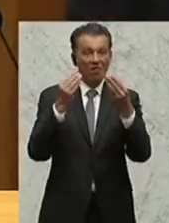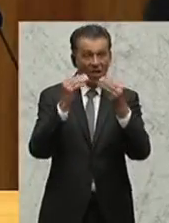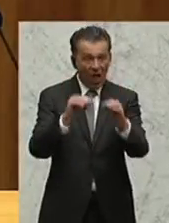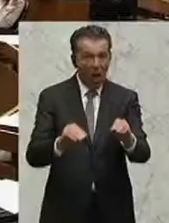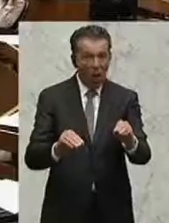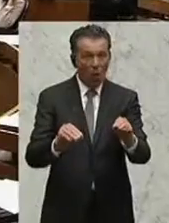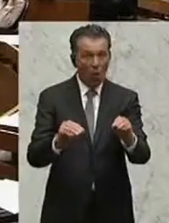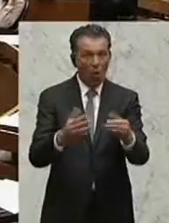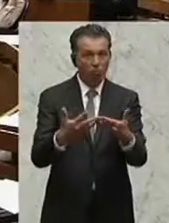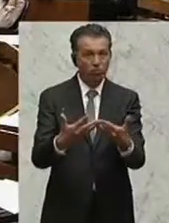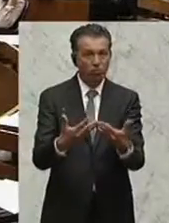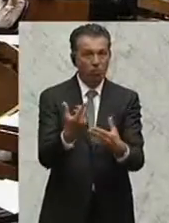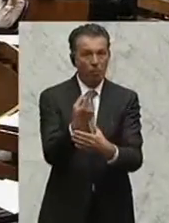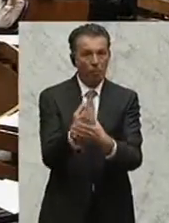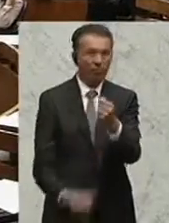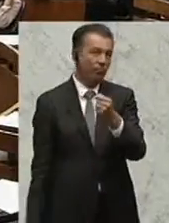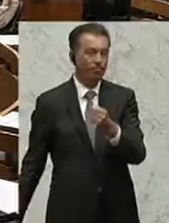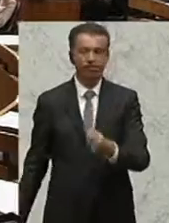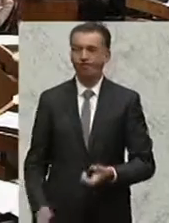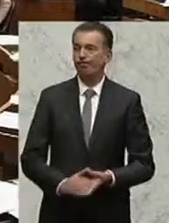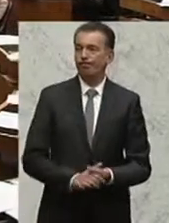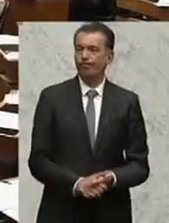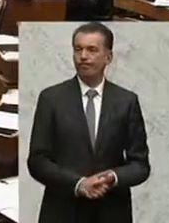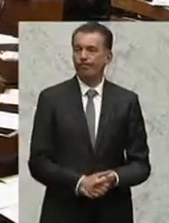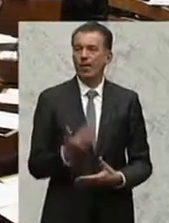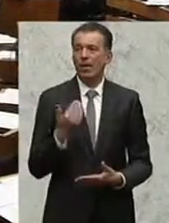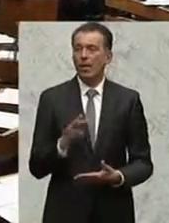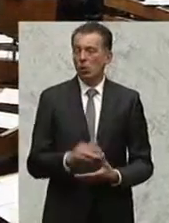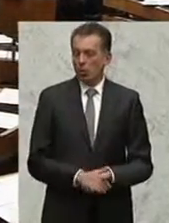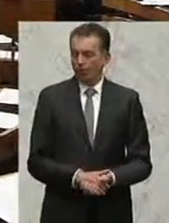Wahlbetrug müsse unterbunden werden, betont Elmar Mayer von der SPÖ.